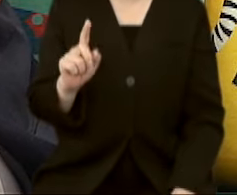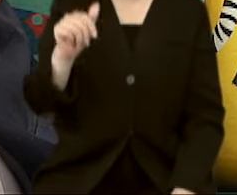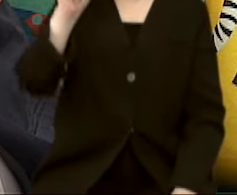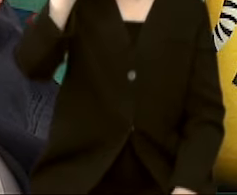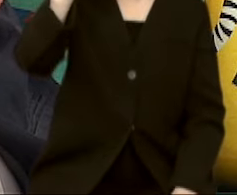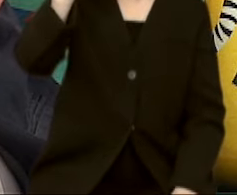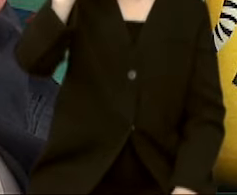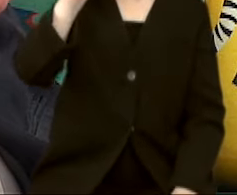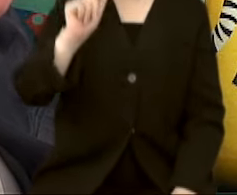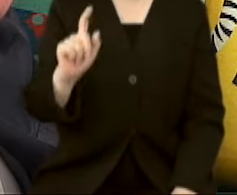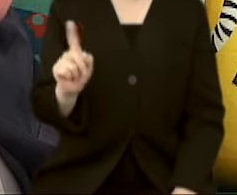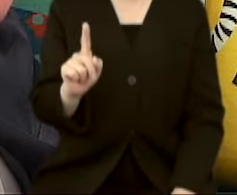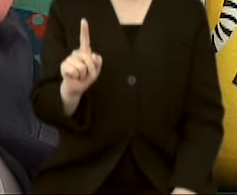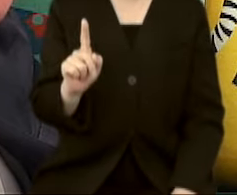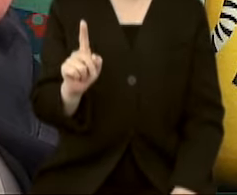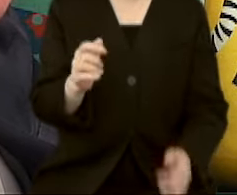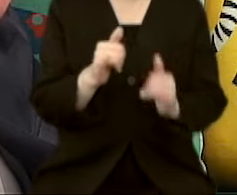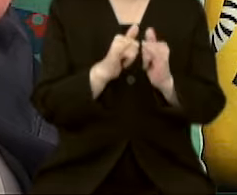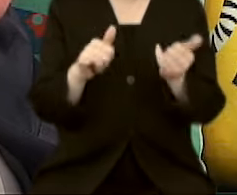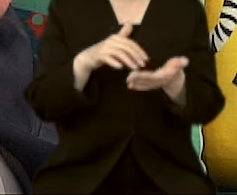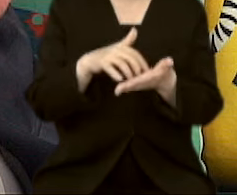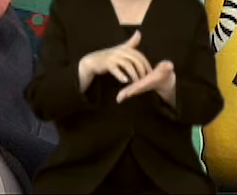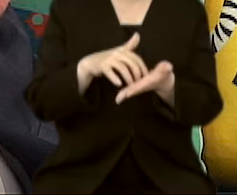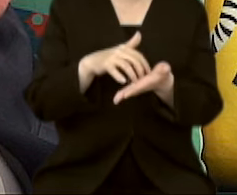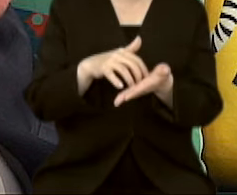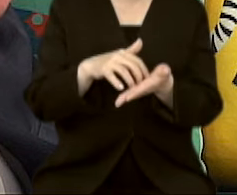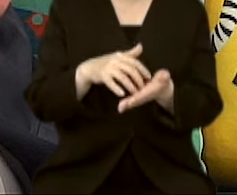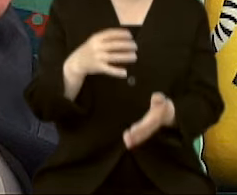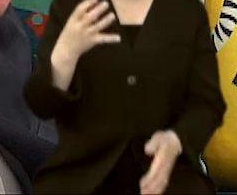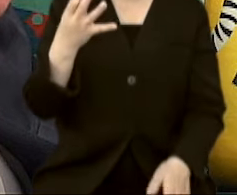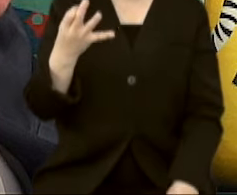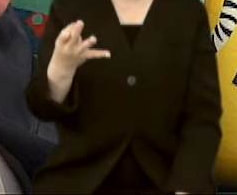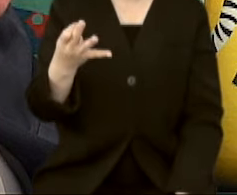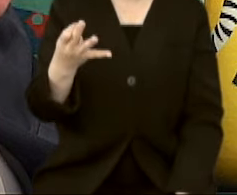인도의 지금은 인구가 아까 얘기하는 대로